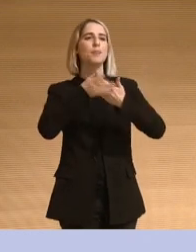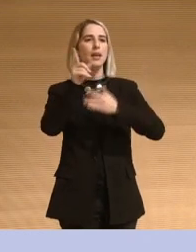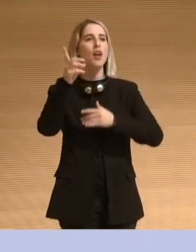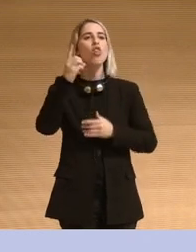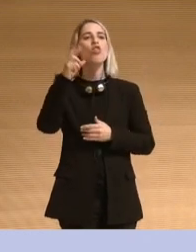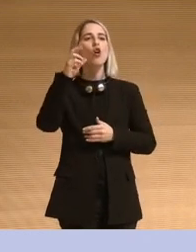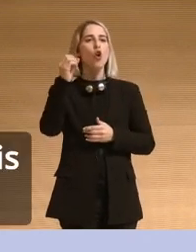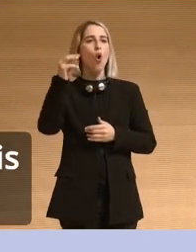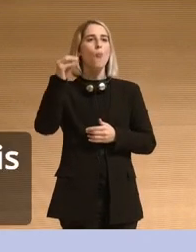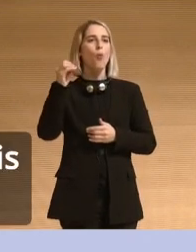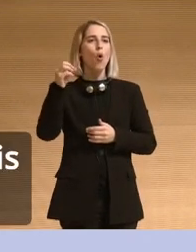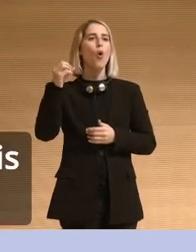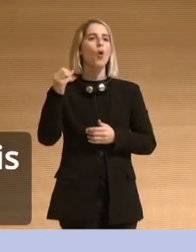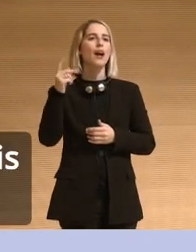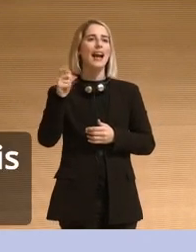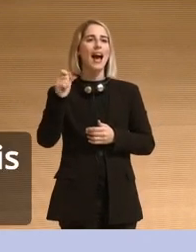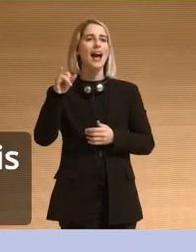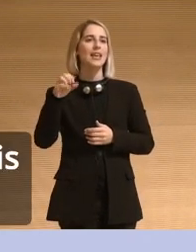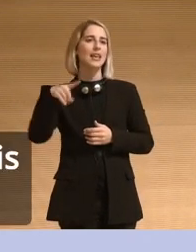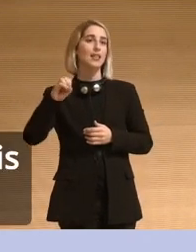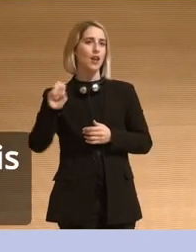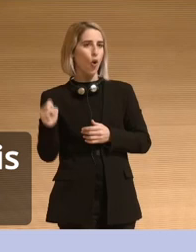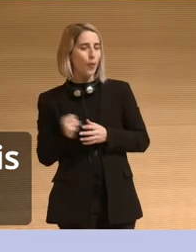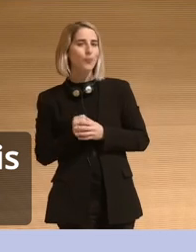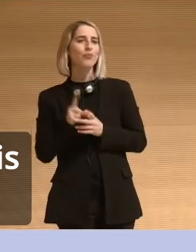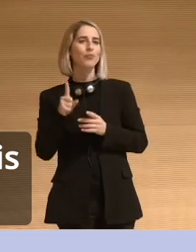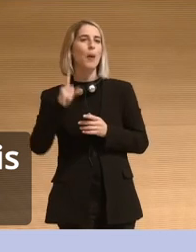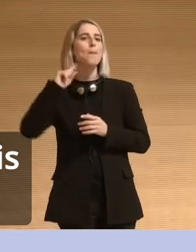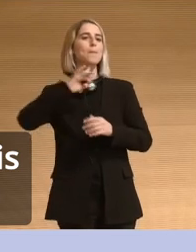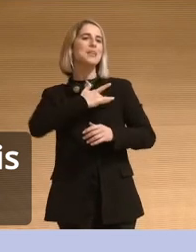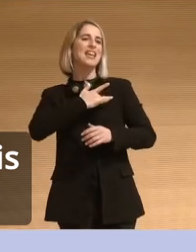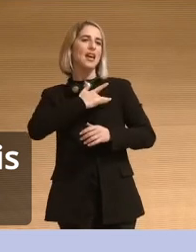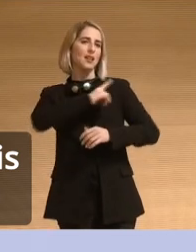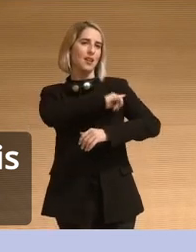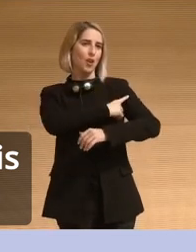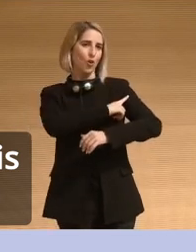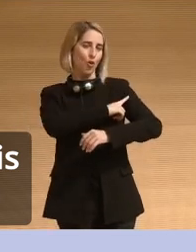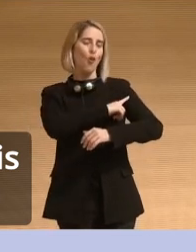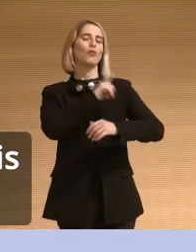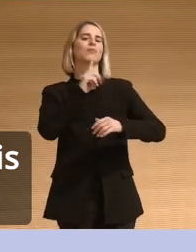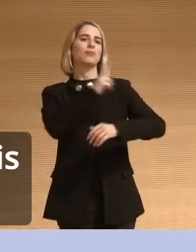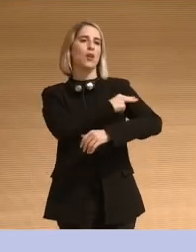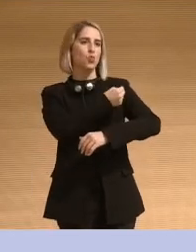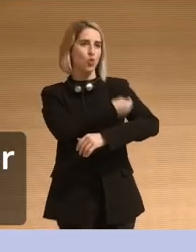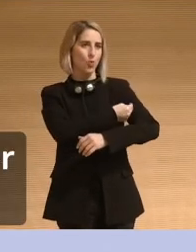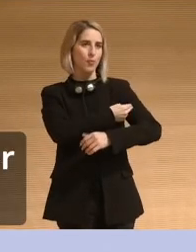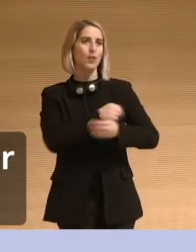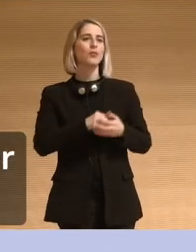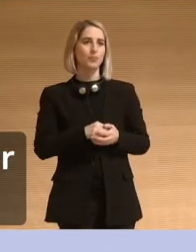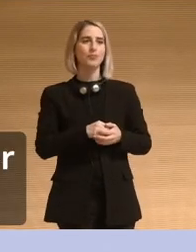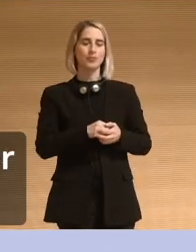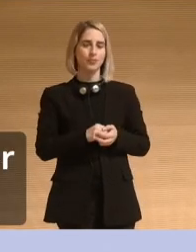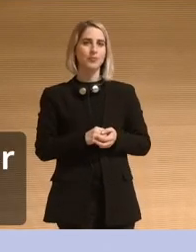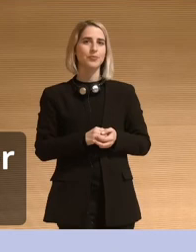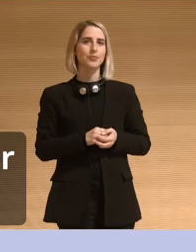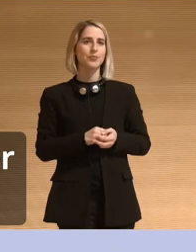Ψυχιατρικό Νοσοκομείο. Ευχαριστώ ιδιαίτερα και θερμά την διοργάνωση για την τιμητική πρόσκληση να είμαι εδώ. Και ευχαριστώ